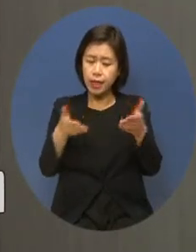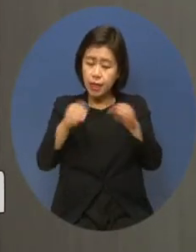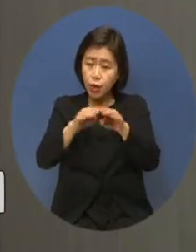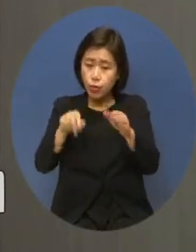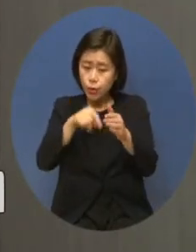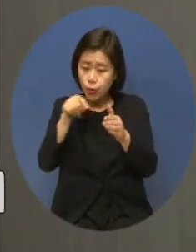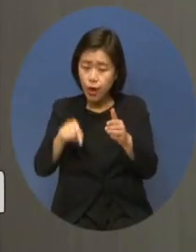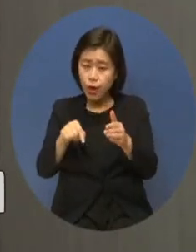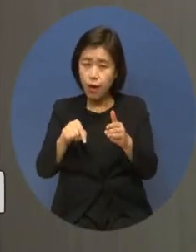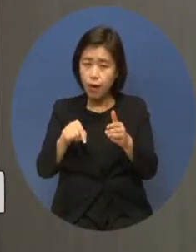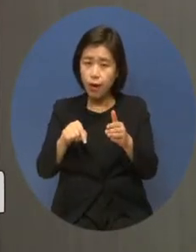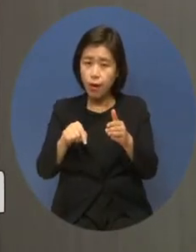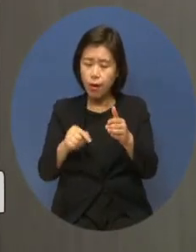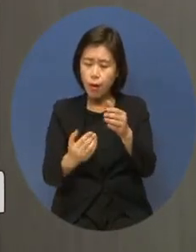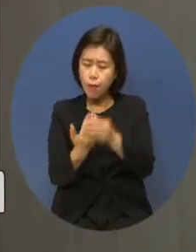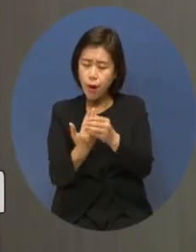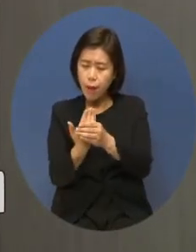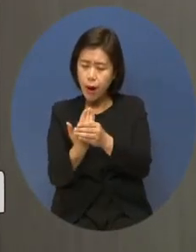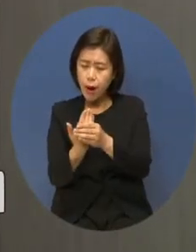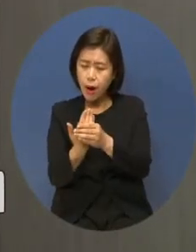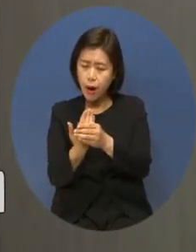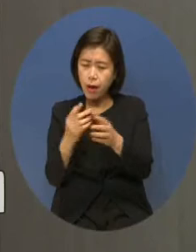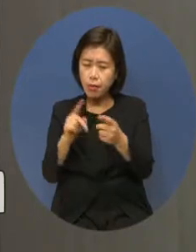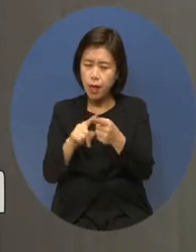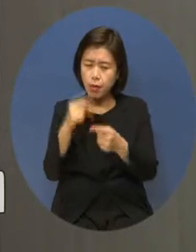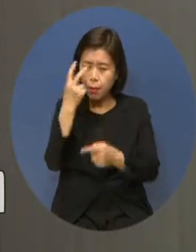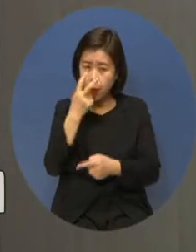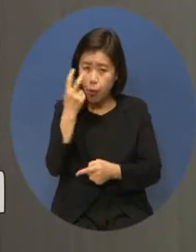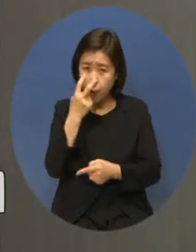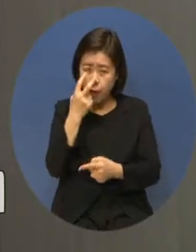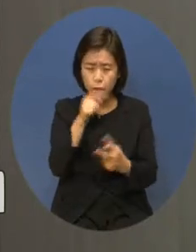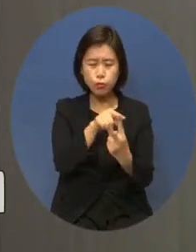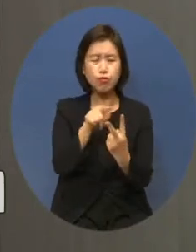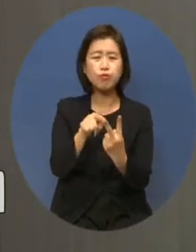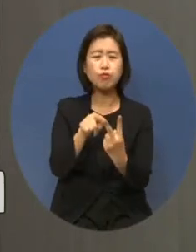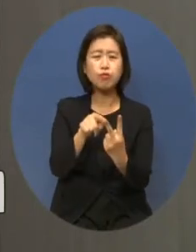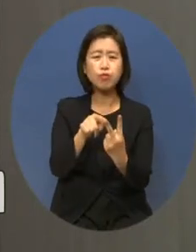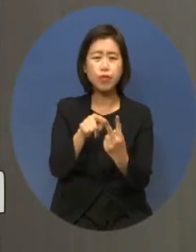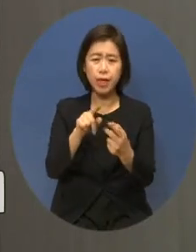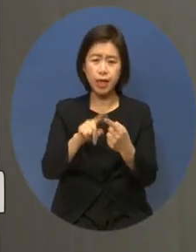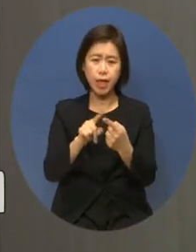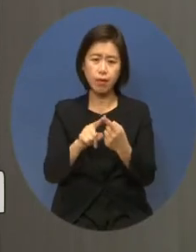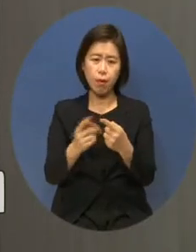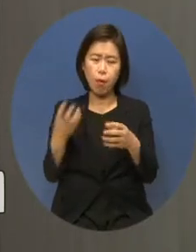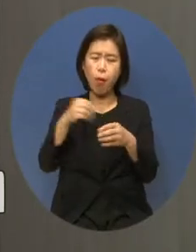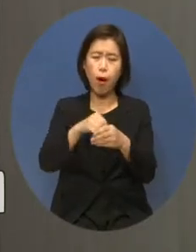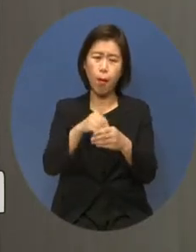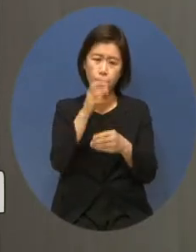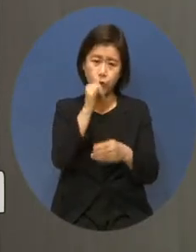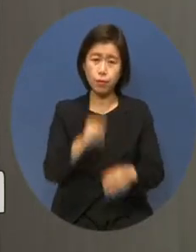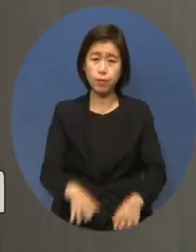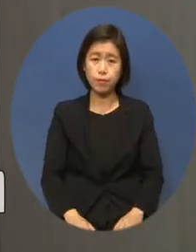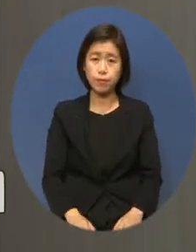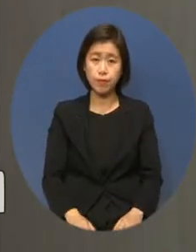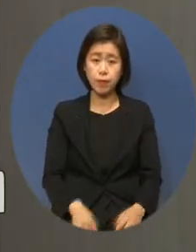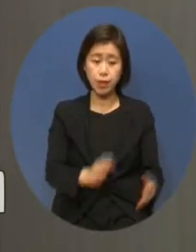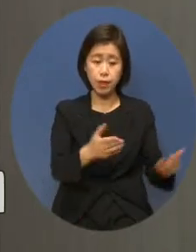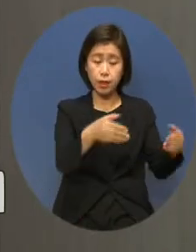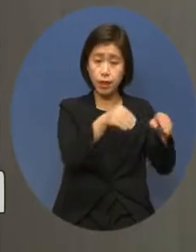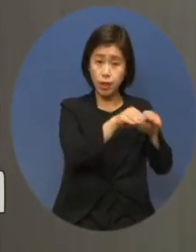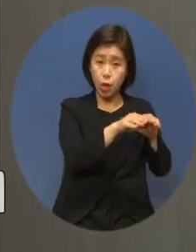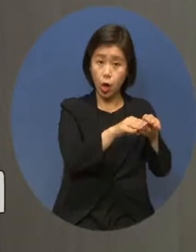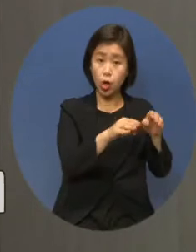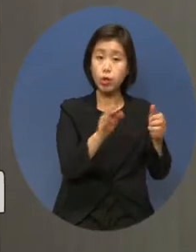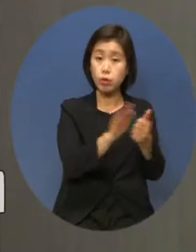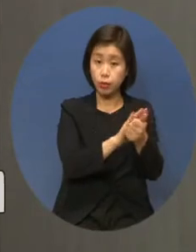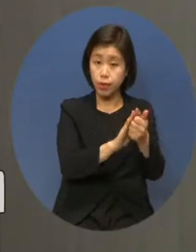권익 옹호 이런 부분을 다루고 있거든요. 근데 어쨌든 탈시설이라고 하는 가치에 비추어서 보자면 시설이 하나의